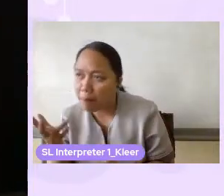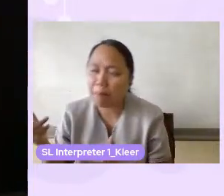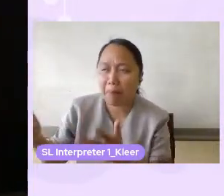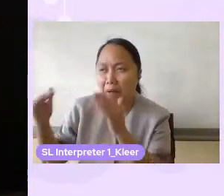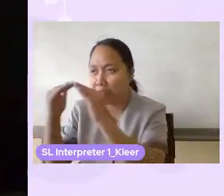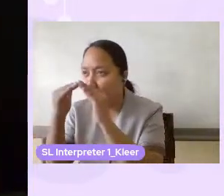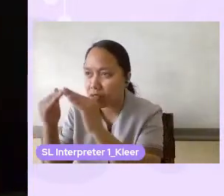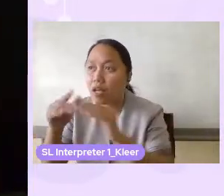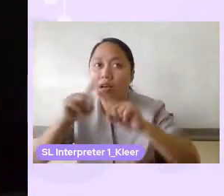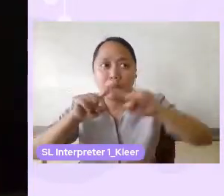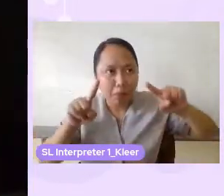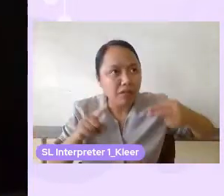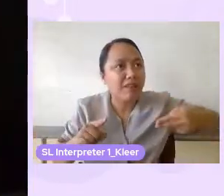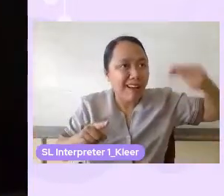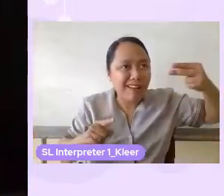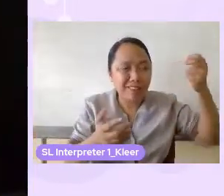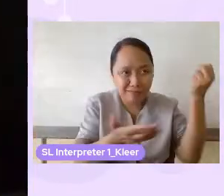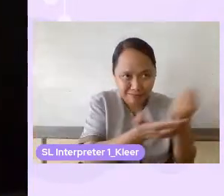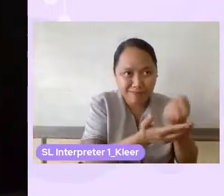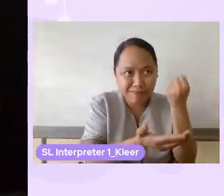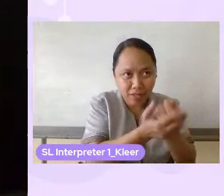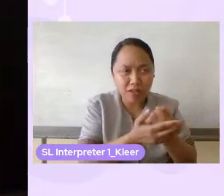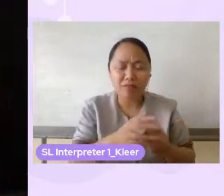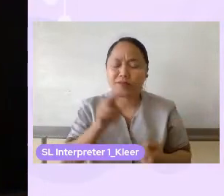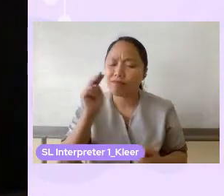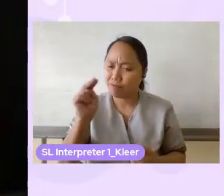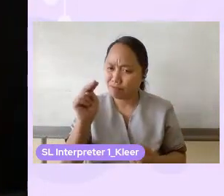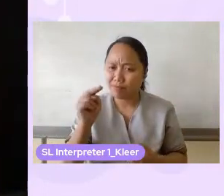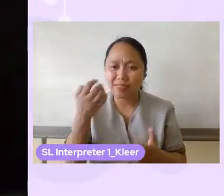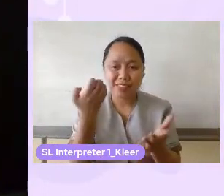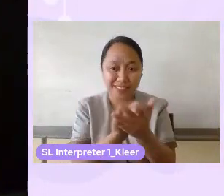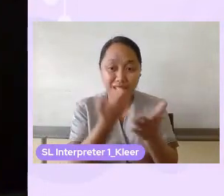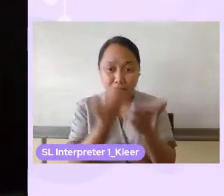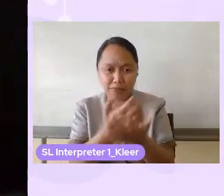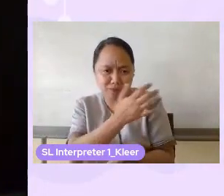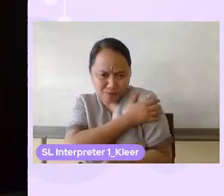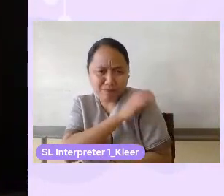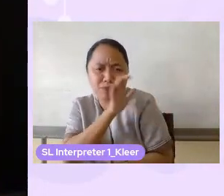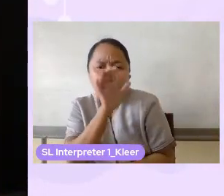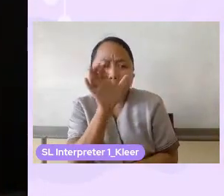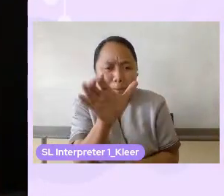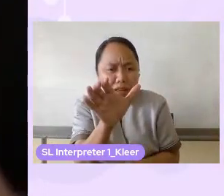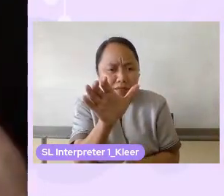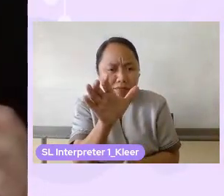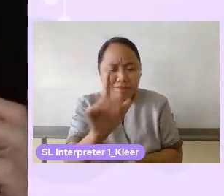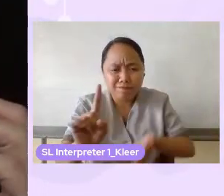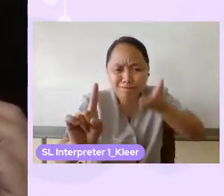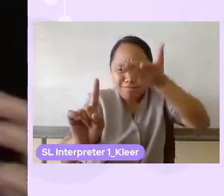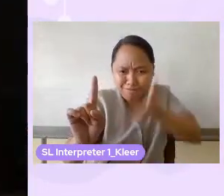application. We're looking at economic empowerment as the main policy thrust. Hindi po ito para lang